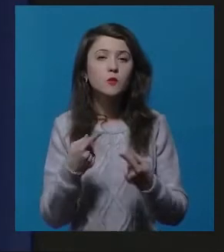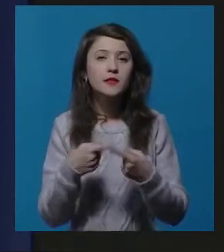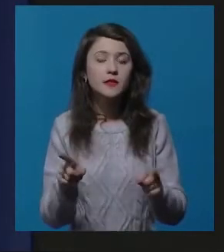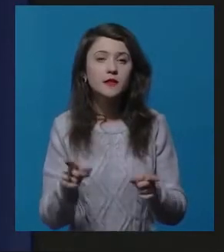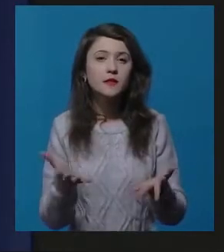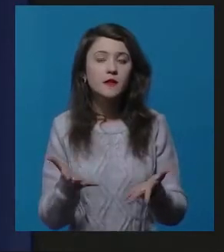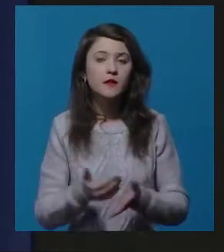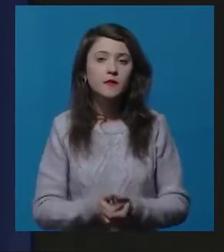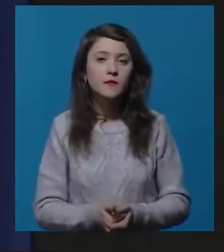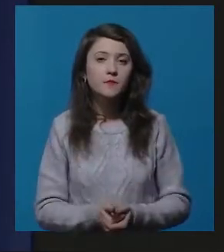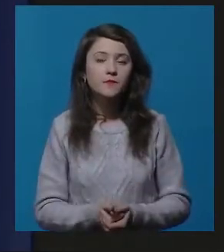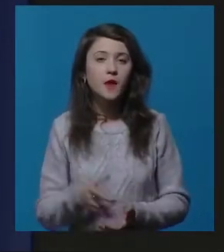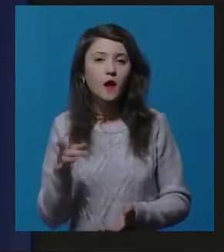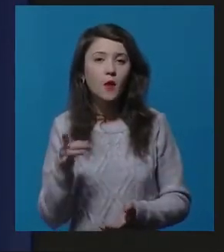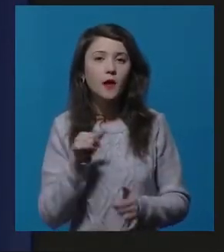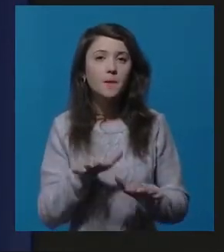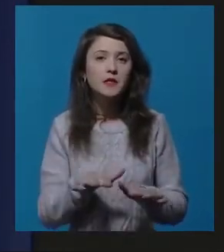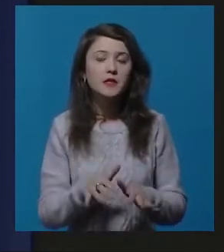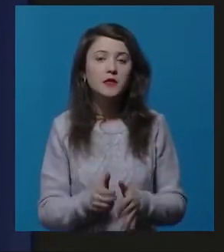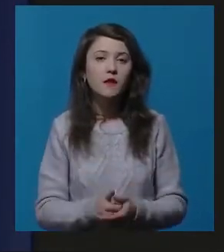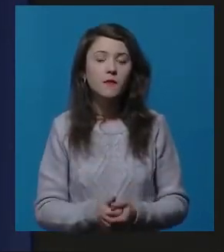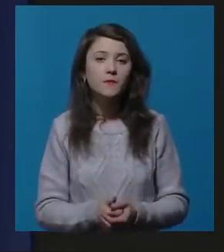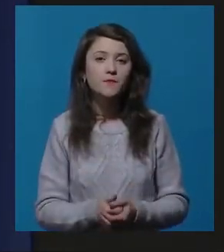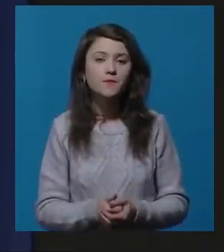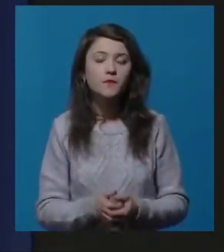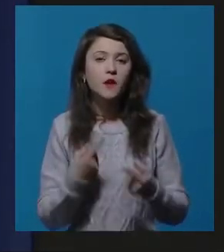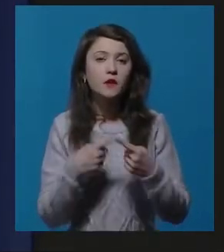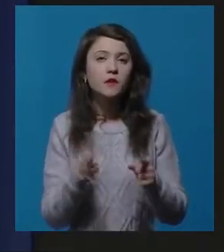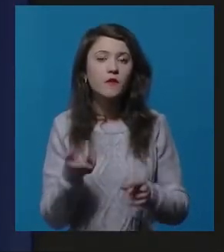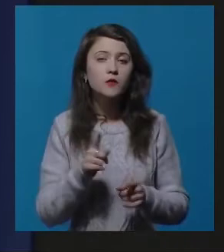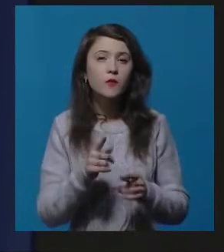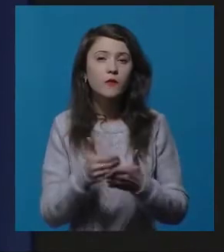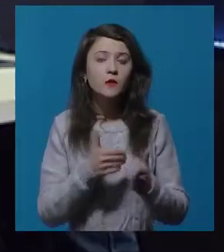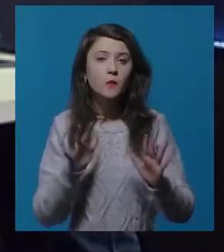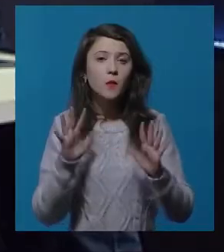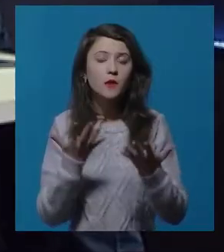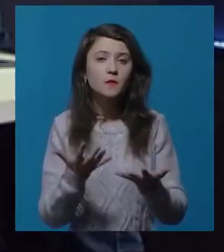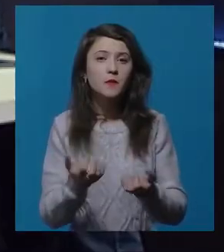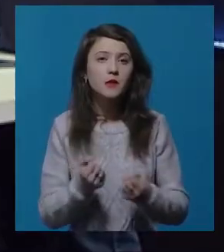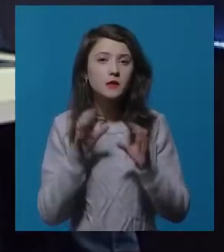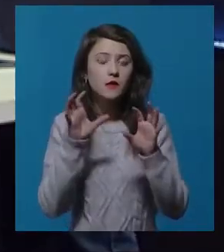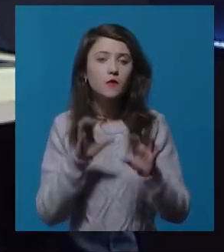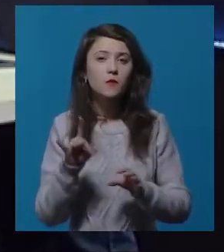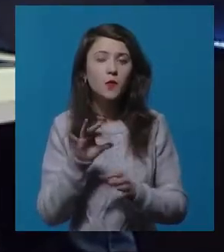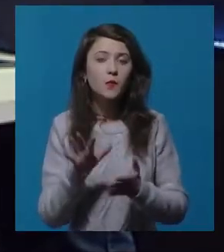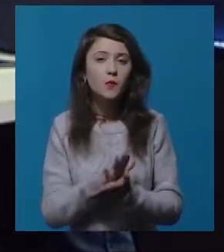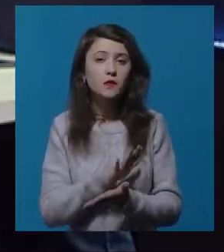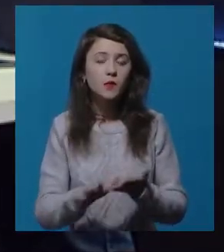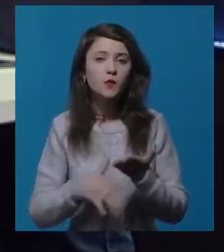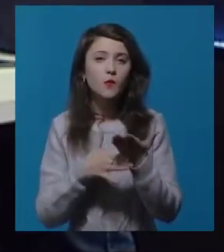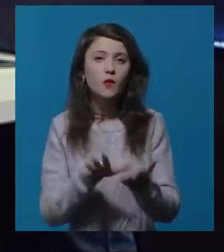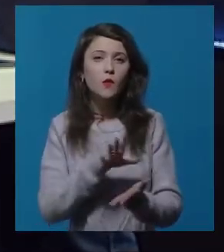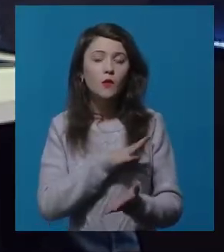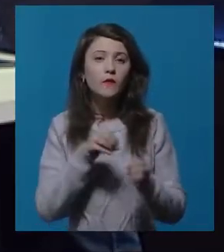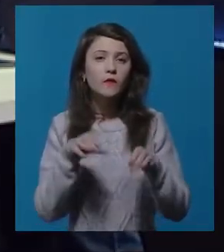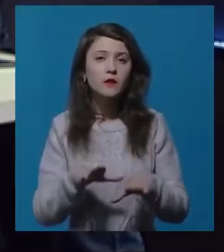центрами? Різниця в тому, що від моменту прийняття закону про безоплатну правову допомогу було визначено